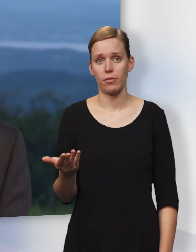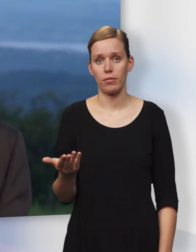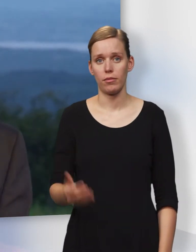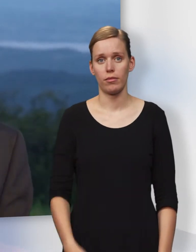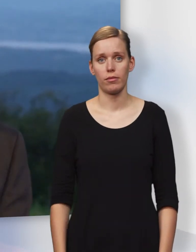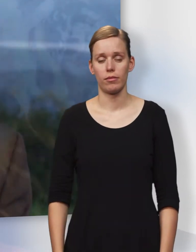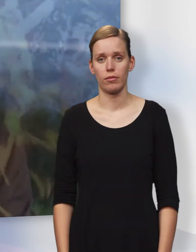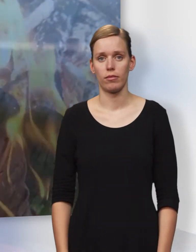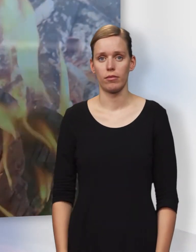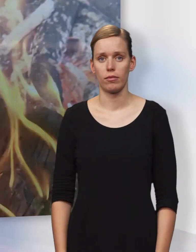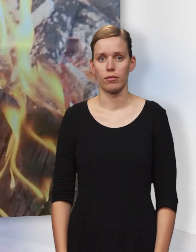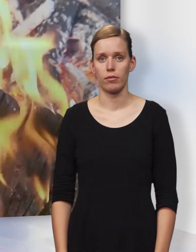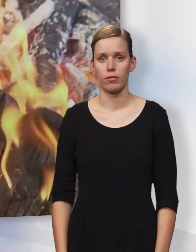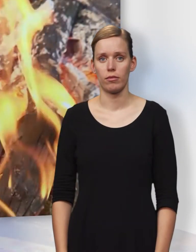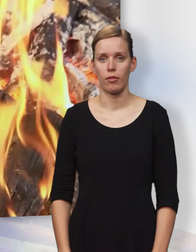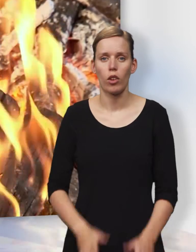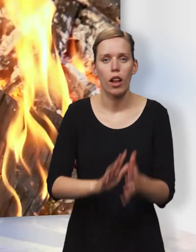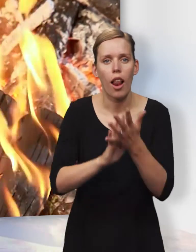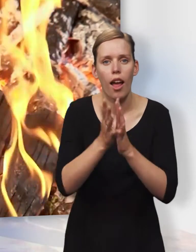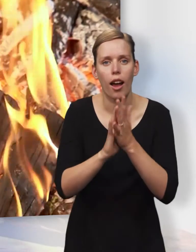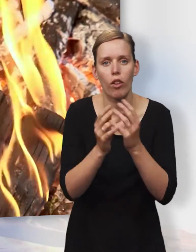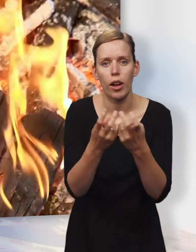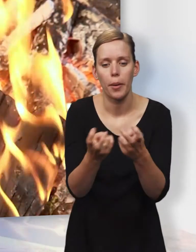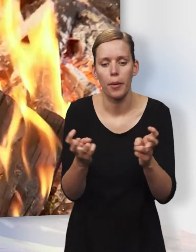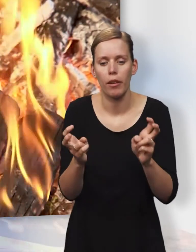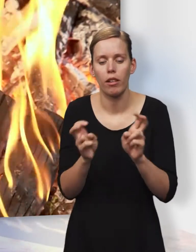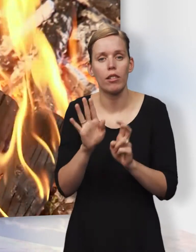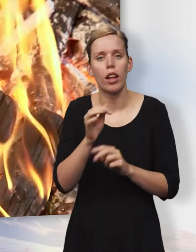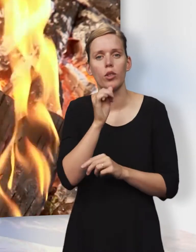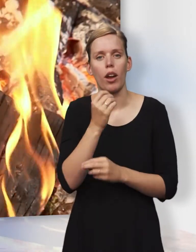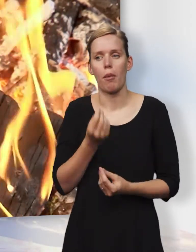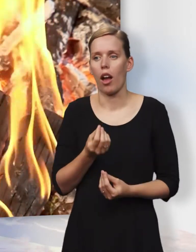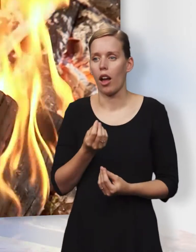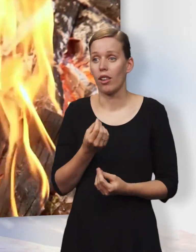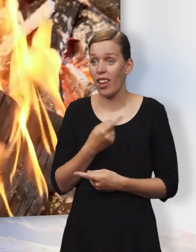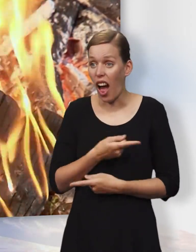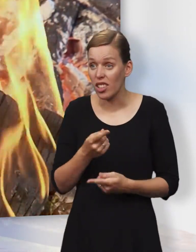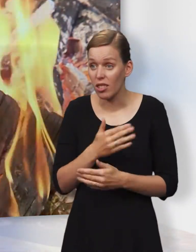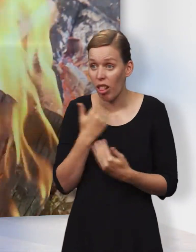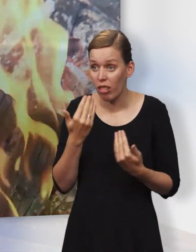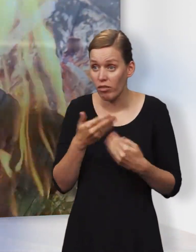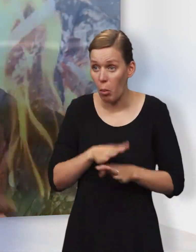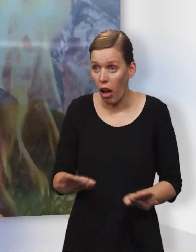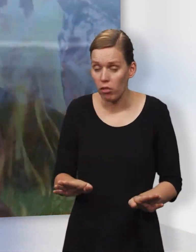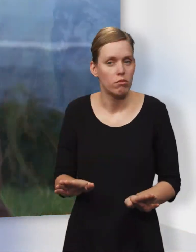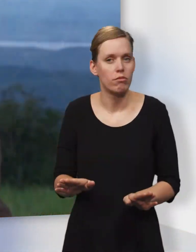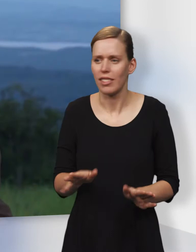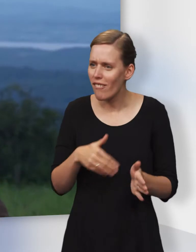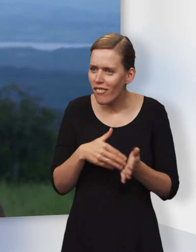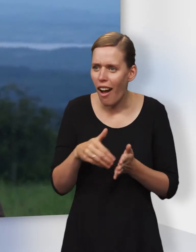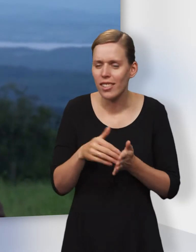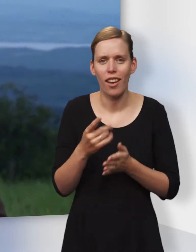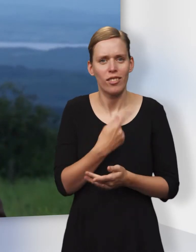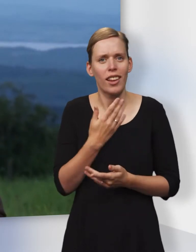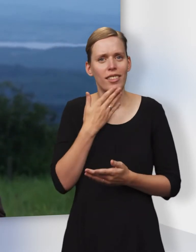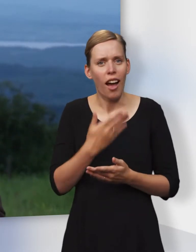Am Lagerfeuer spüren es seine Jünger. Es ist nicht alles aus. Es geht weiter. Und sie alle dürfen ein